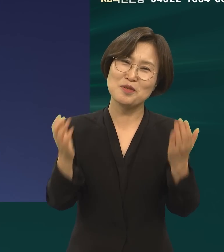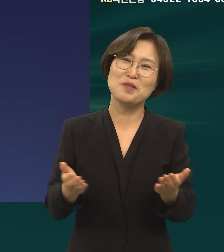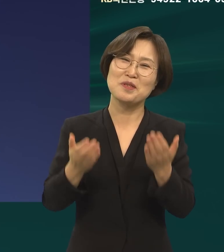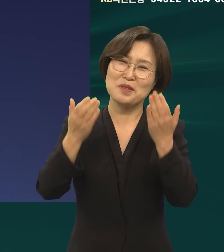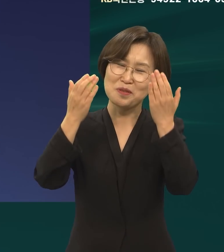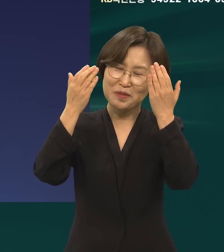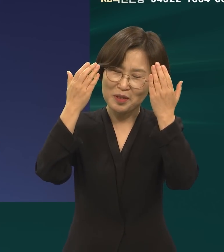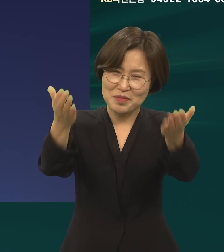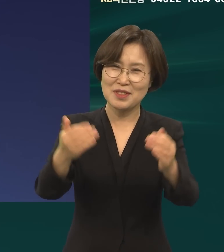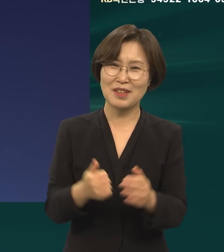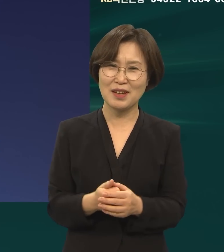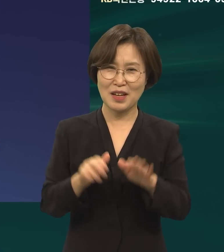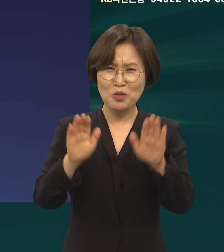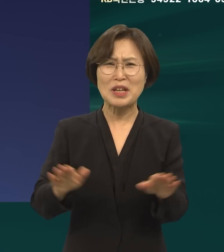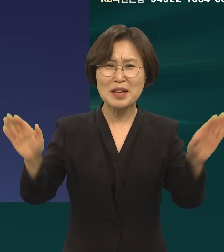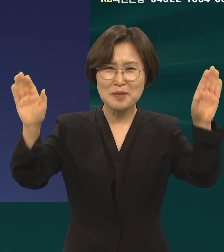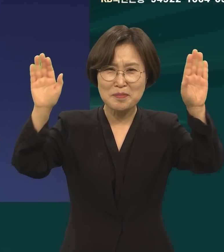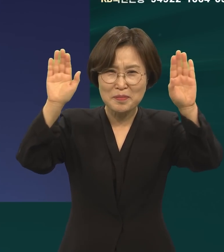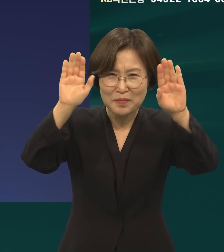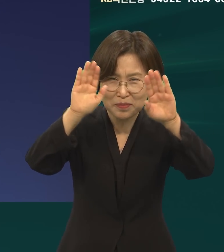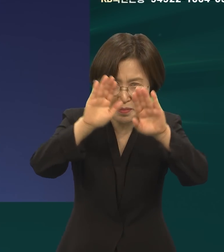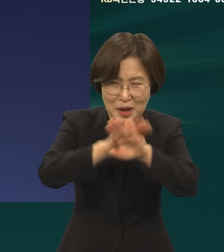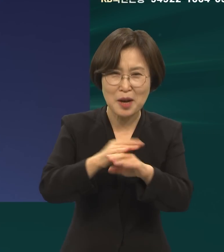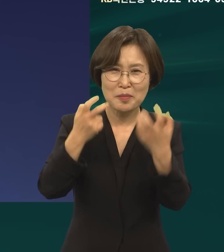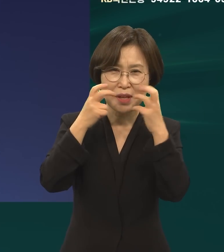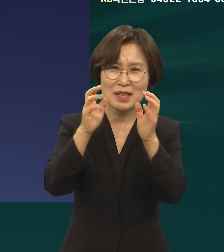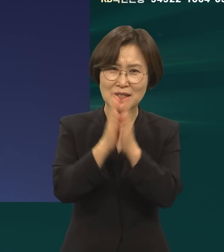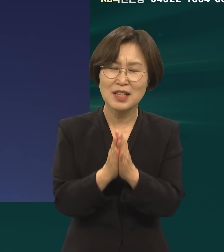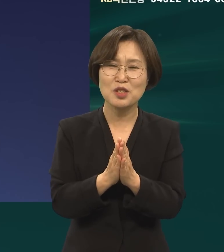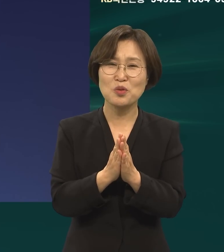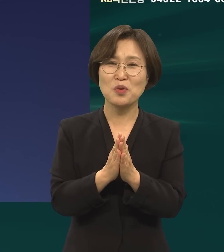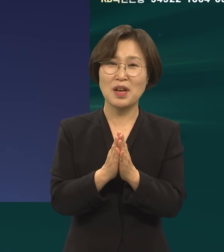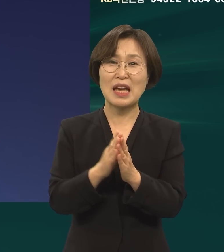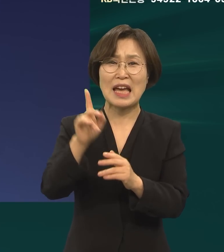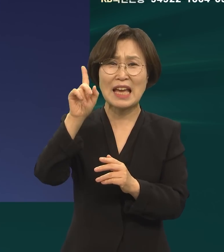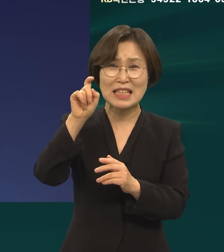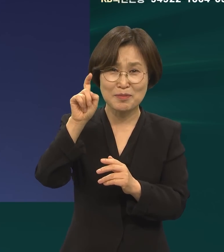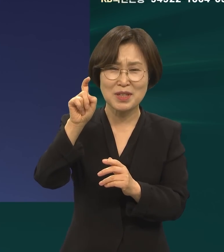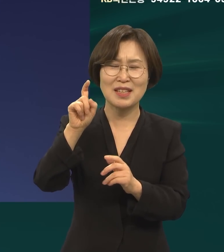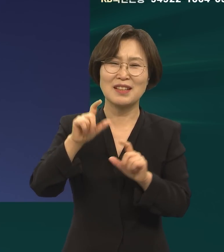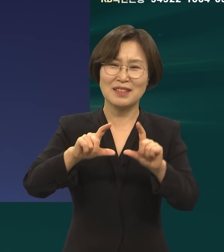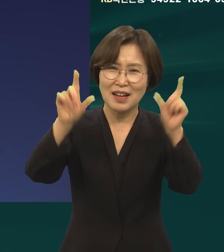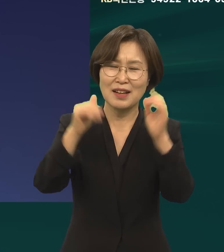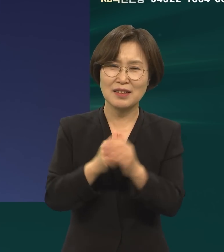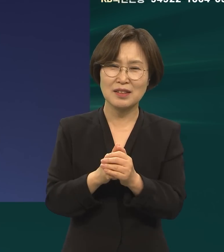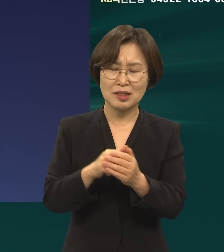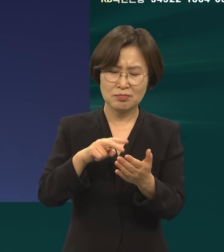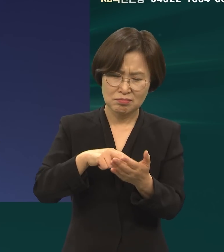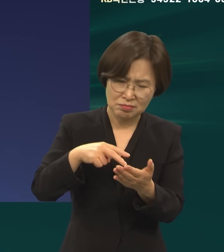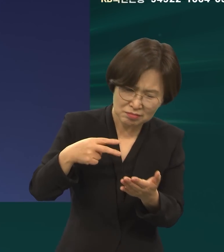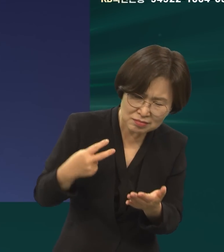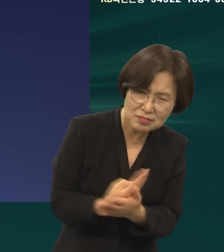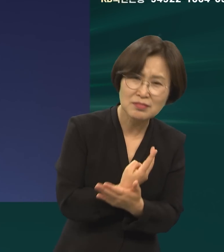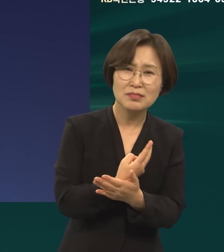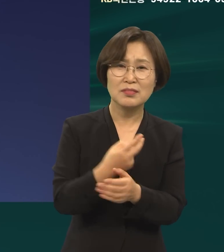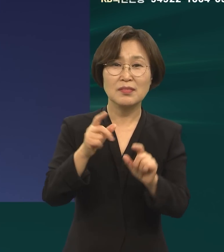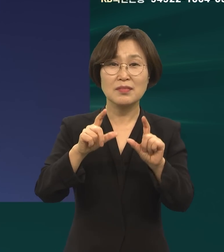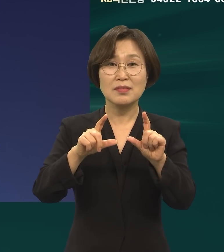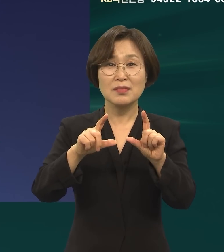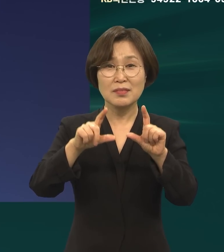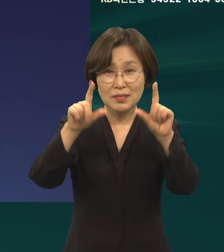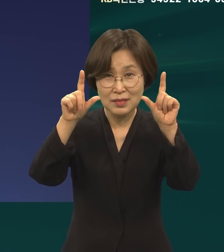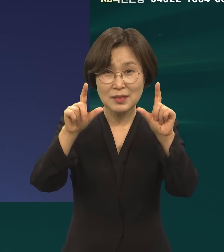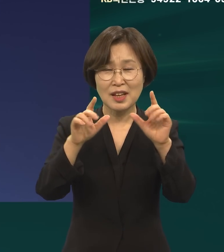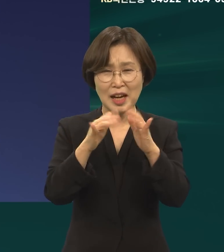오늘 밤 이 다니엘 기도의 11일째, 여러분 낙심하고 쓰러져 있던 자들,